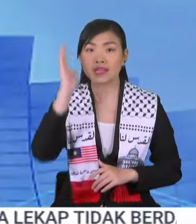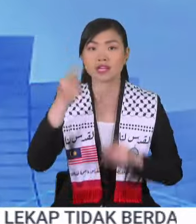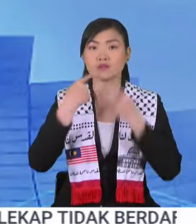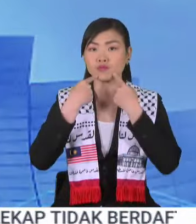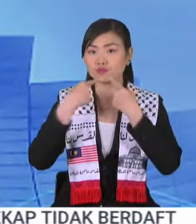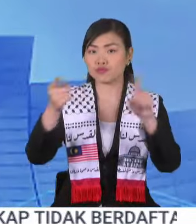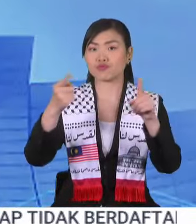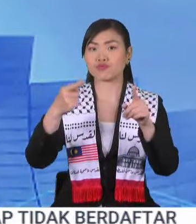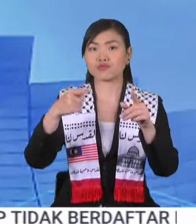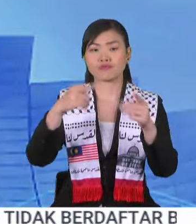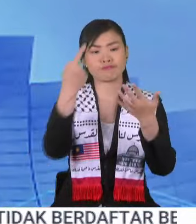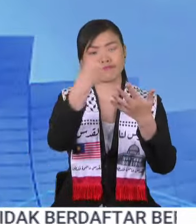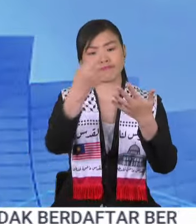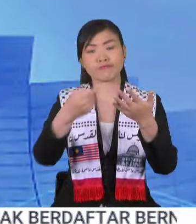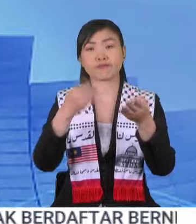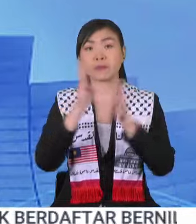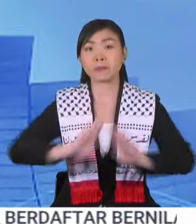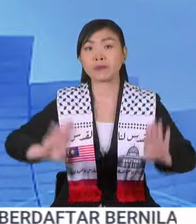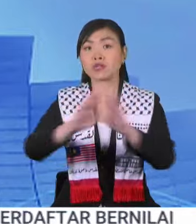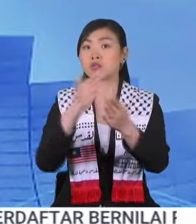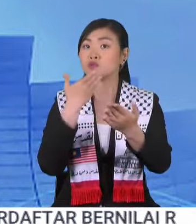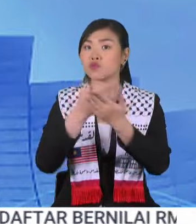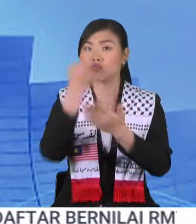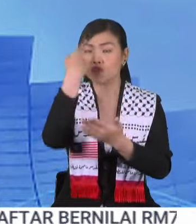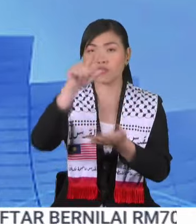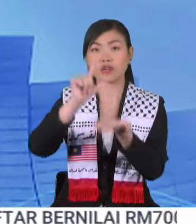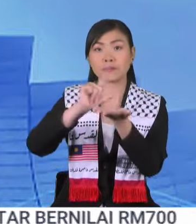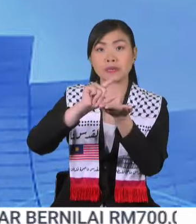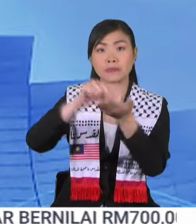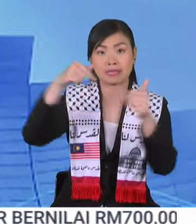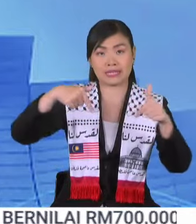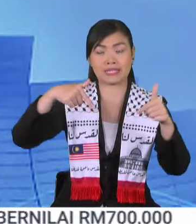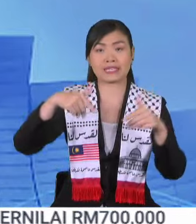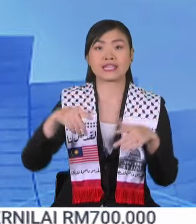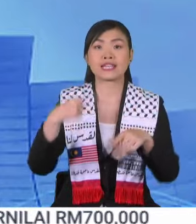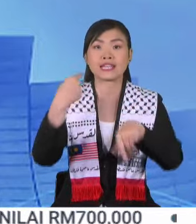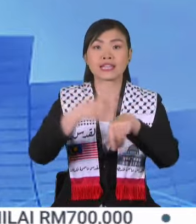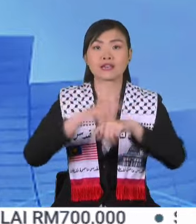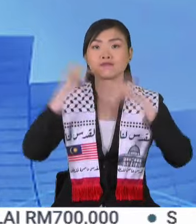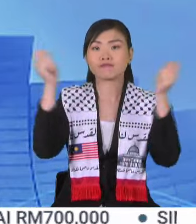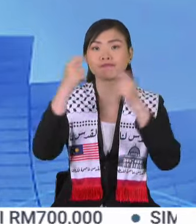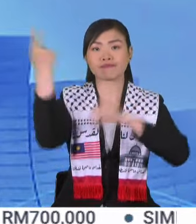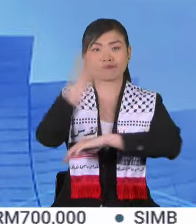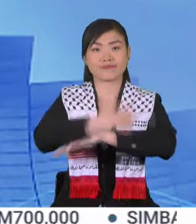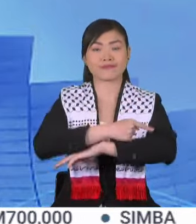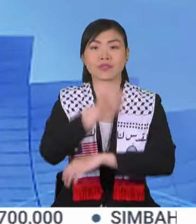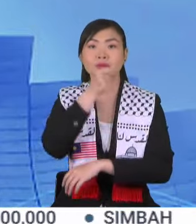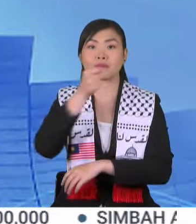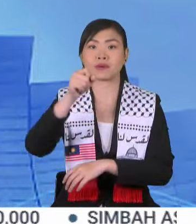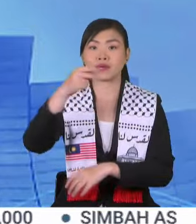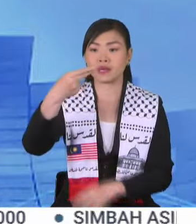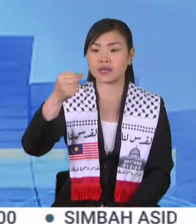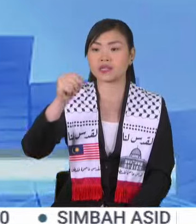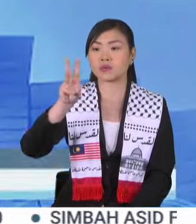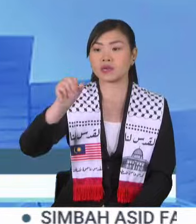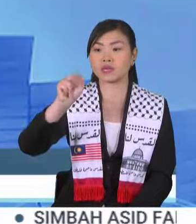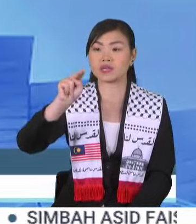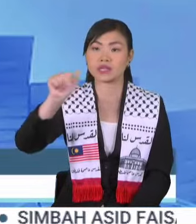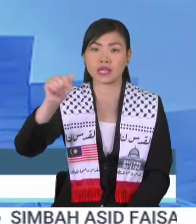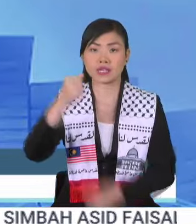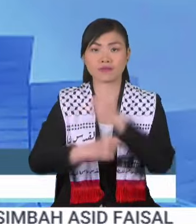Kerajaan akan mengumumkan beberapa berita baik buat pengamal media di negara ini semasa sambutan Hari Wartawan Nasional